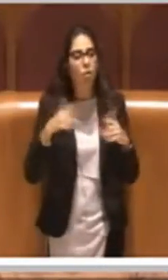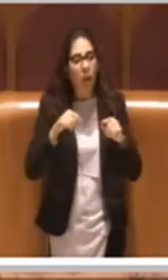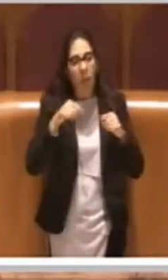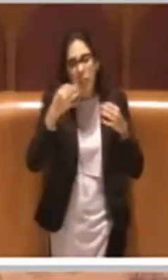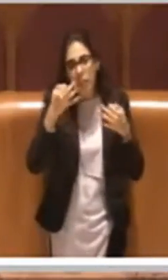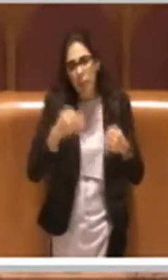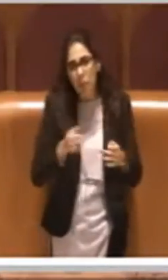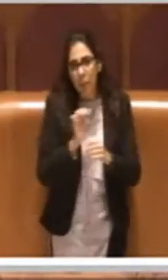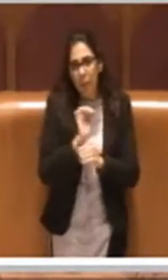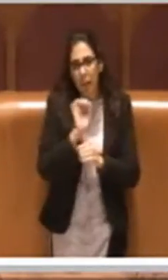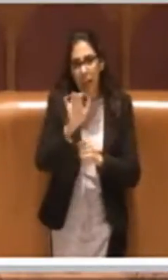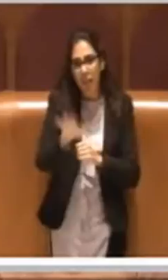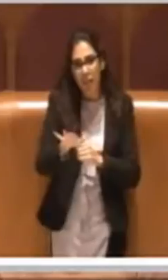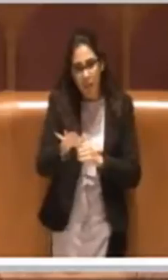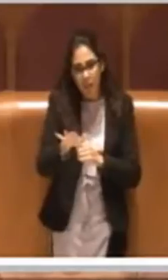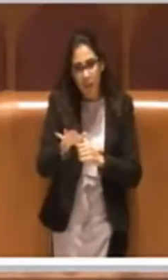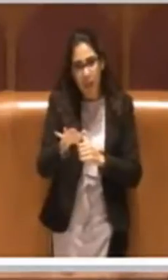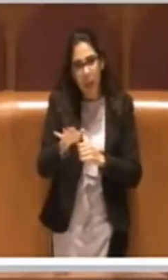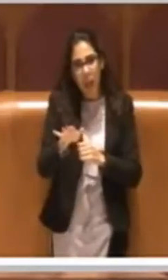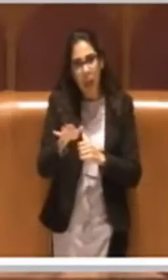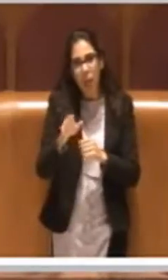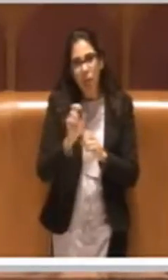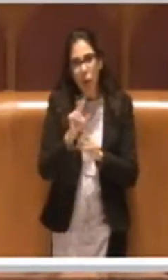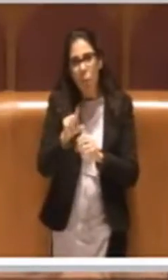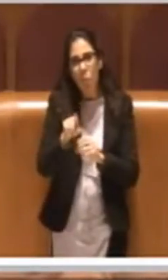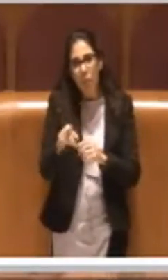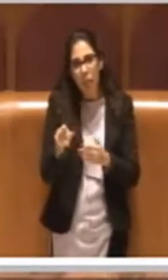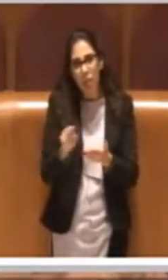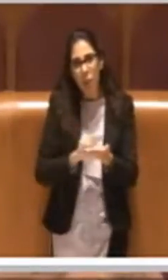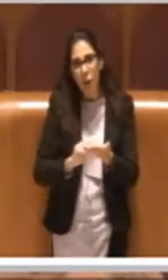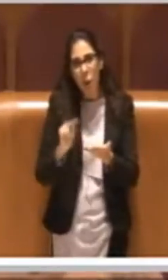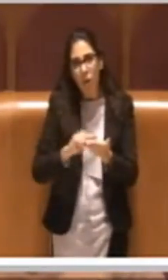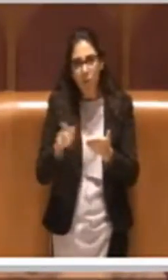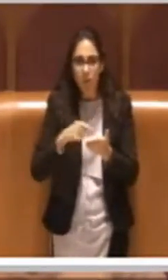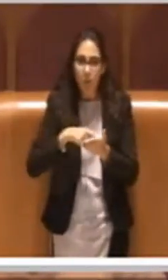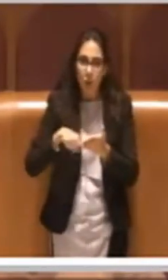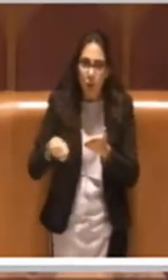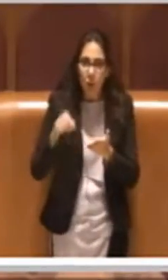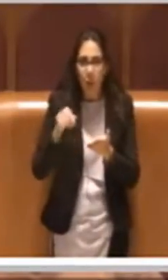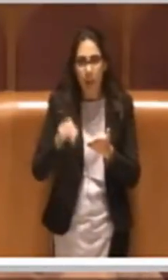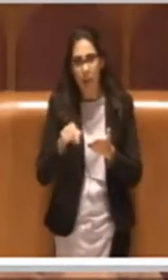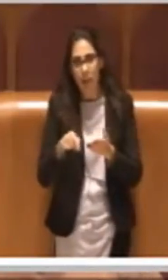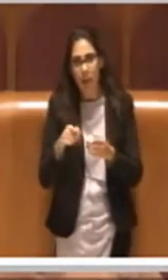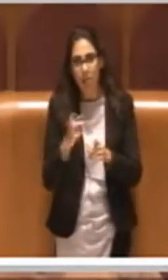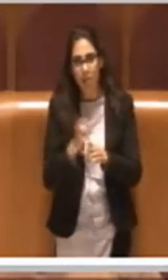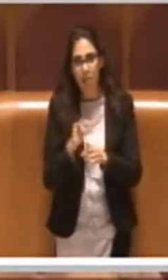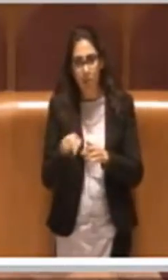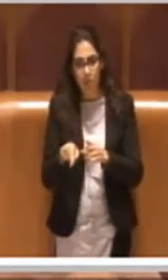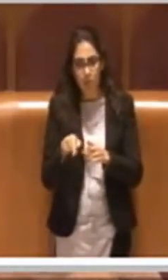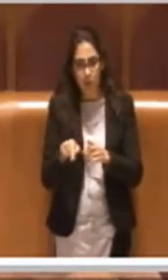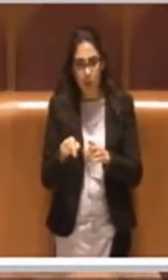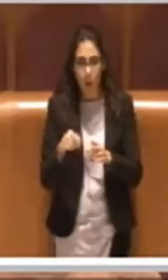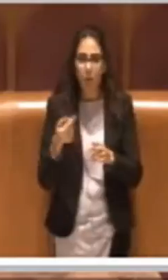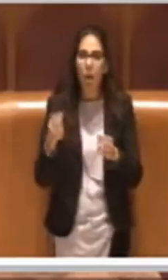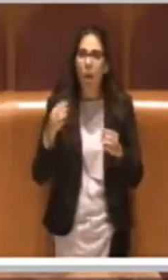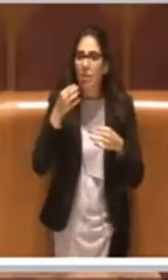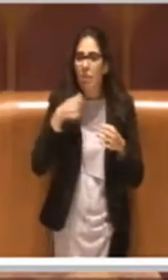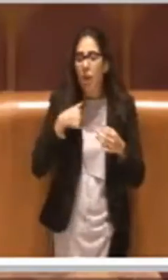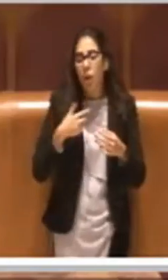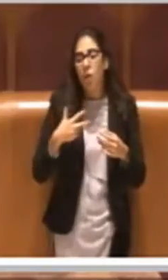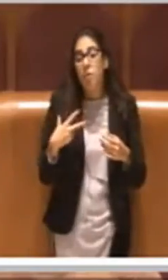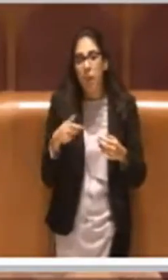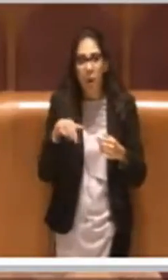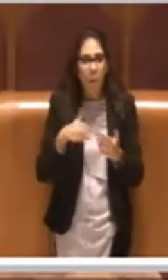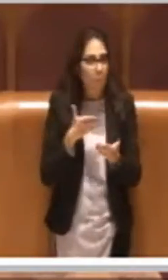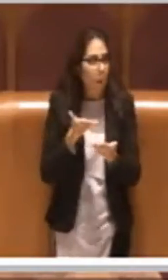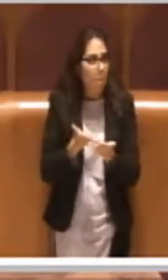la comunicazione agli uffici nella quale appunto si rimarca questa iniziativa. Pertanto io auspico che con questa mozione